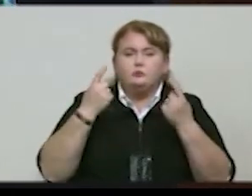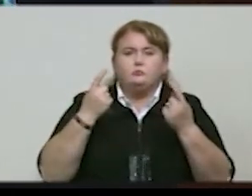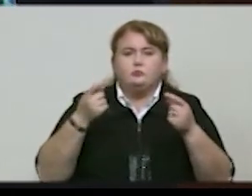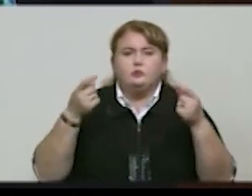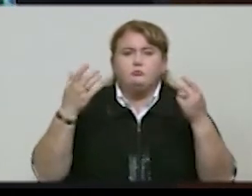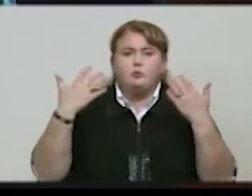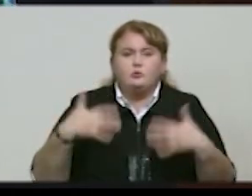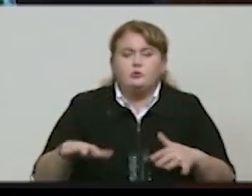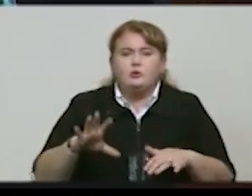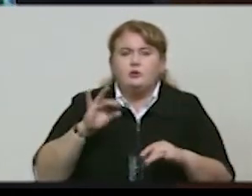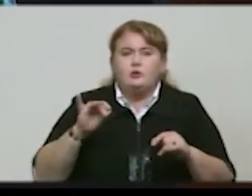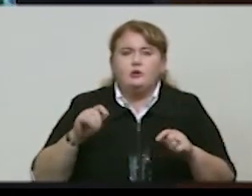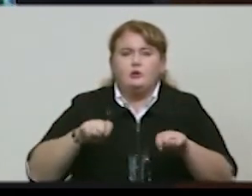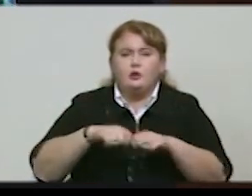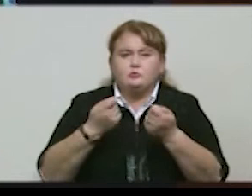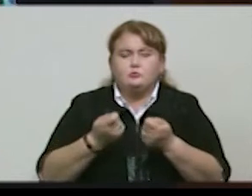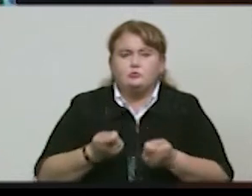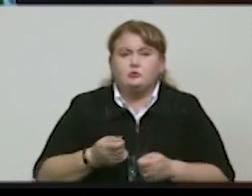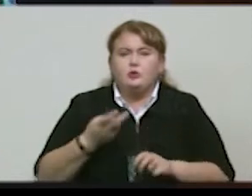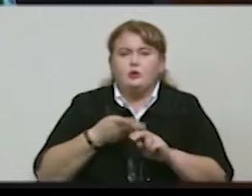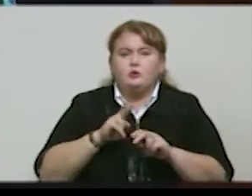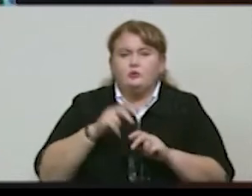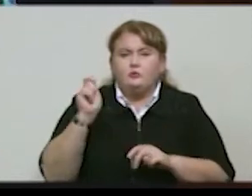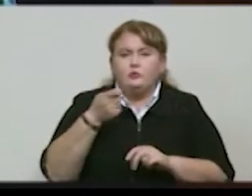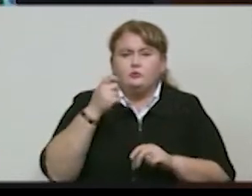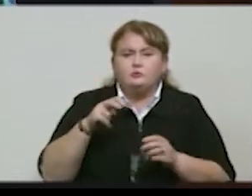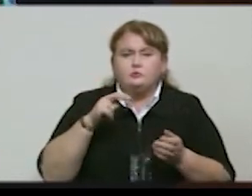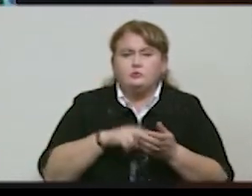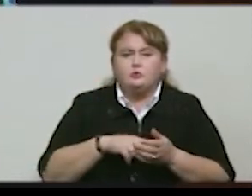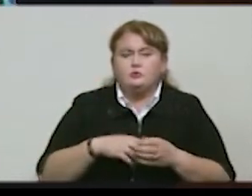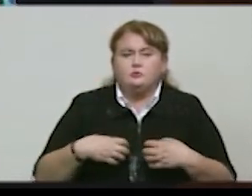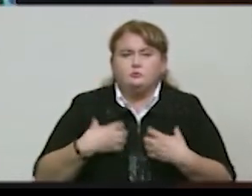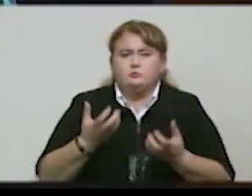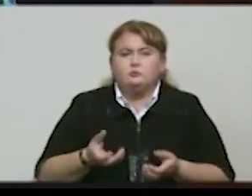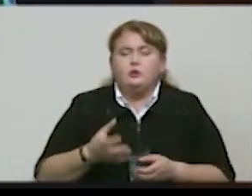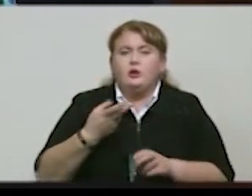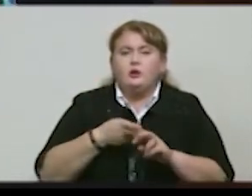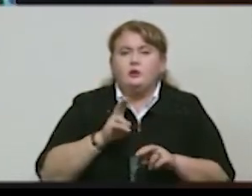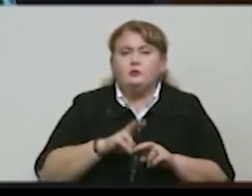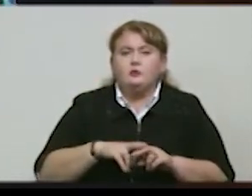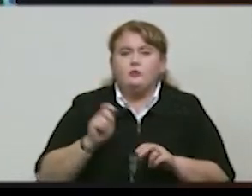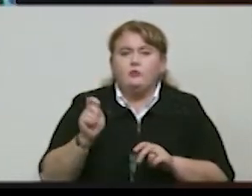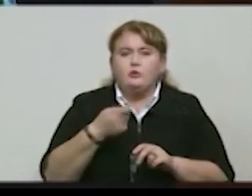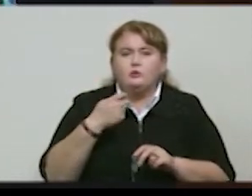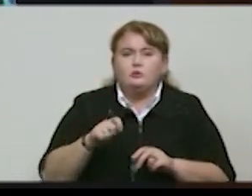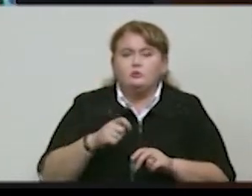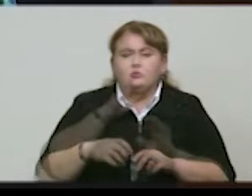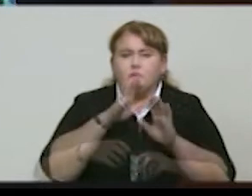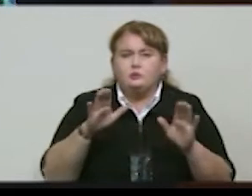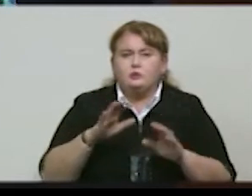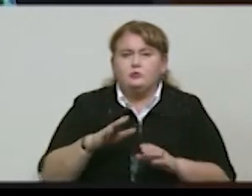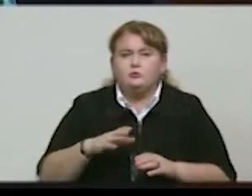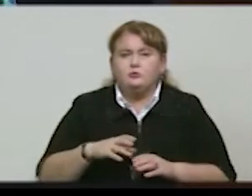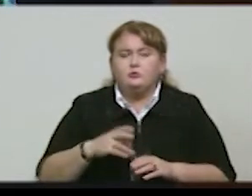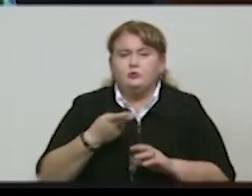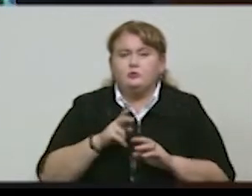и разрушений. Эта война стала позиционной. Это война агитации. И